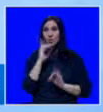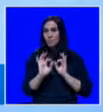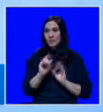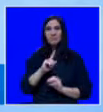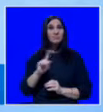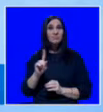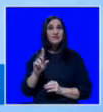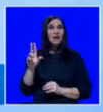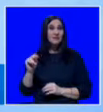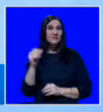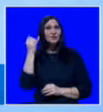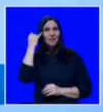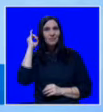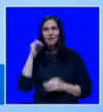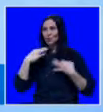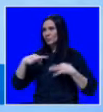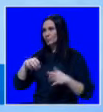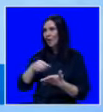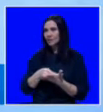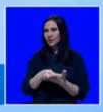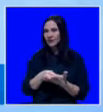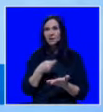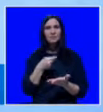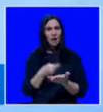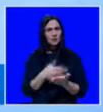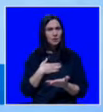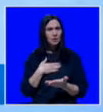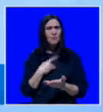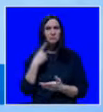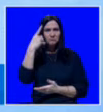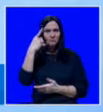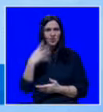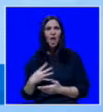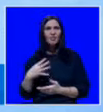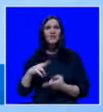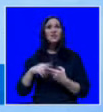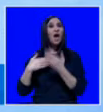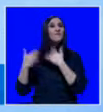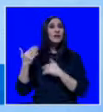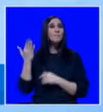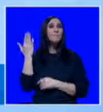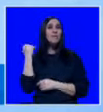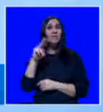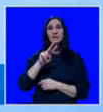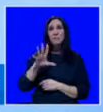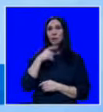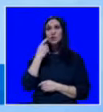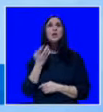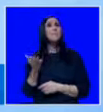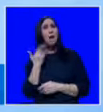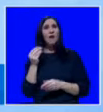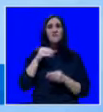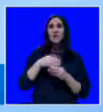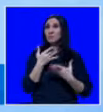не се споменаваше идеята за освобождаване от такси. Таксите съществуват от четвърт век, преди 25 години бяха въведени доста